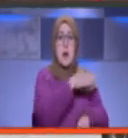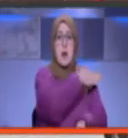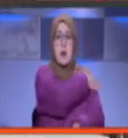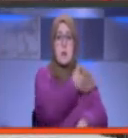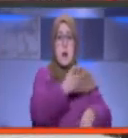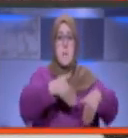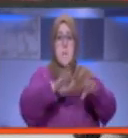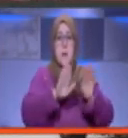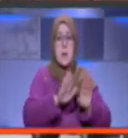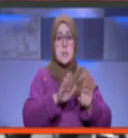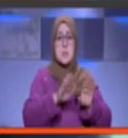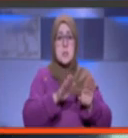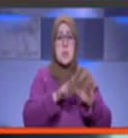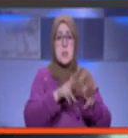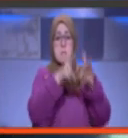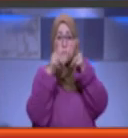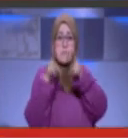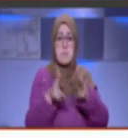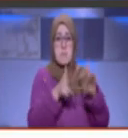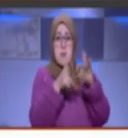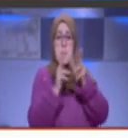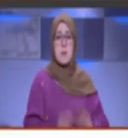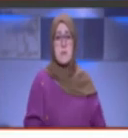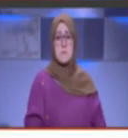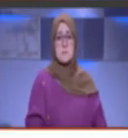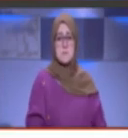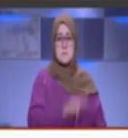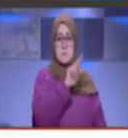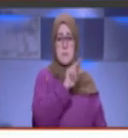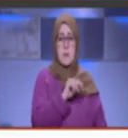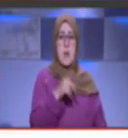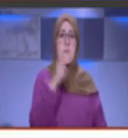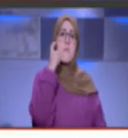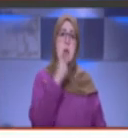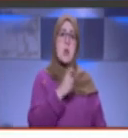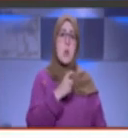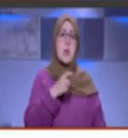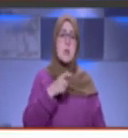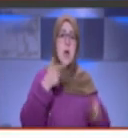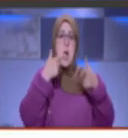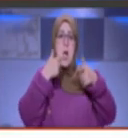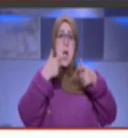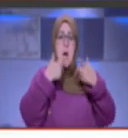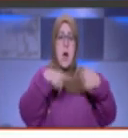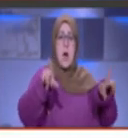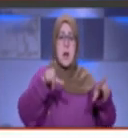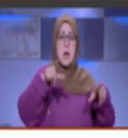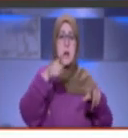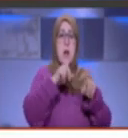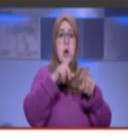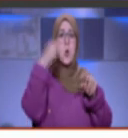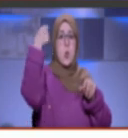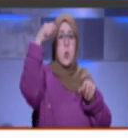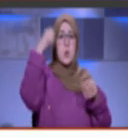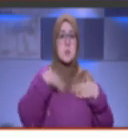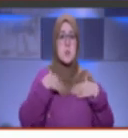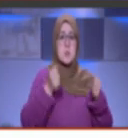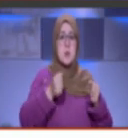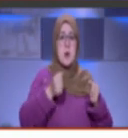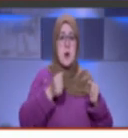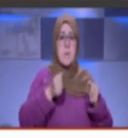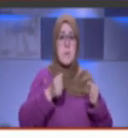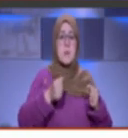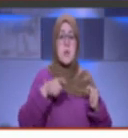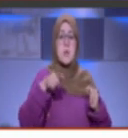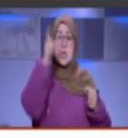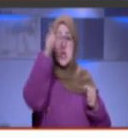عن بعد. في الكويت أعلن وزير الصحة باسل الصباح شفاء 6 حالات من بين المصابين بفيروس